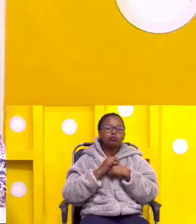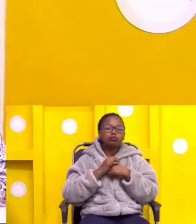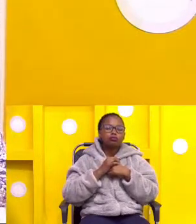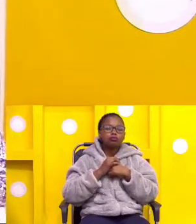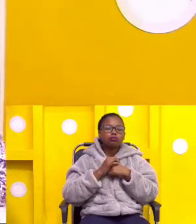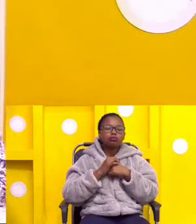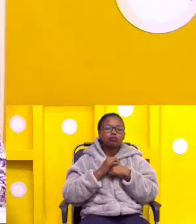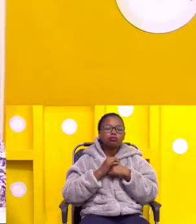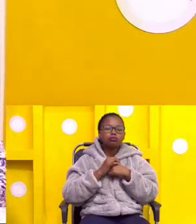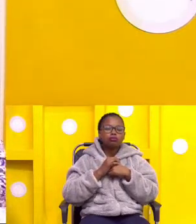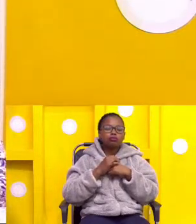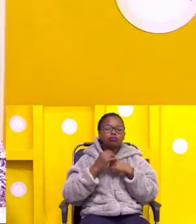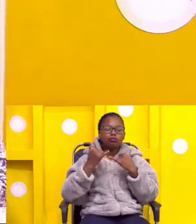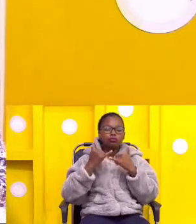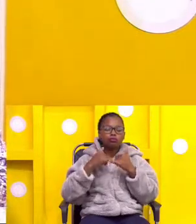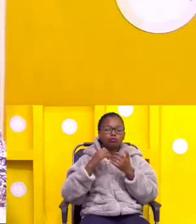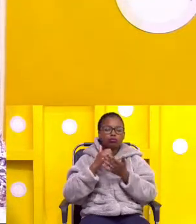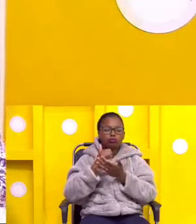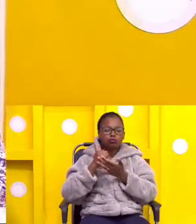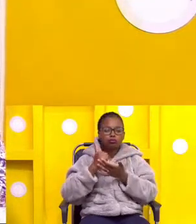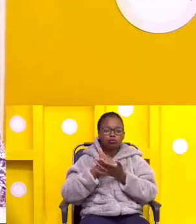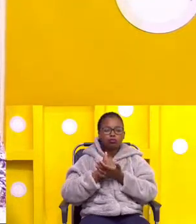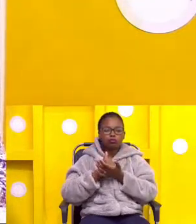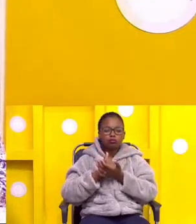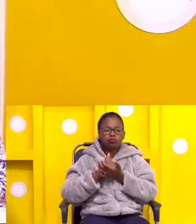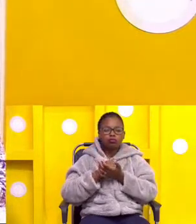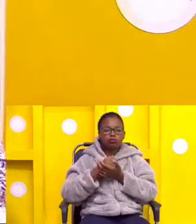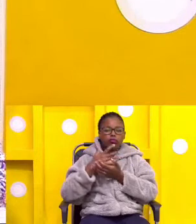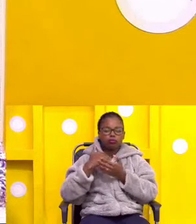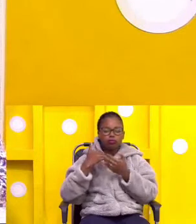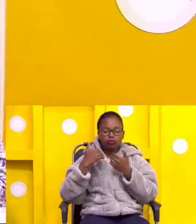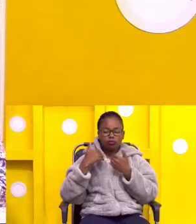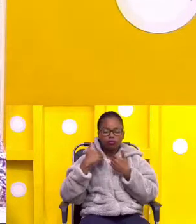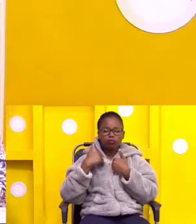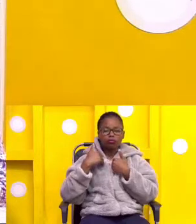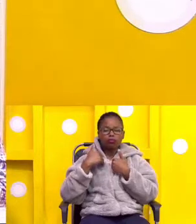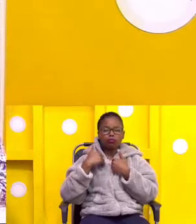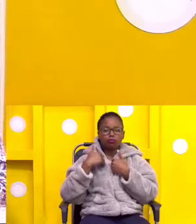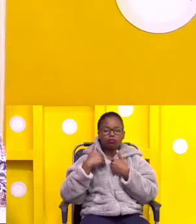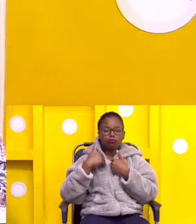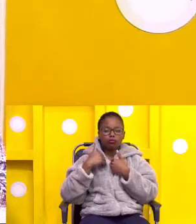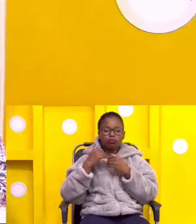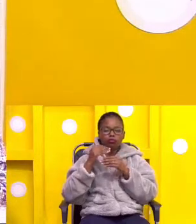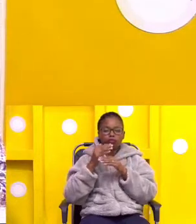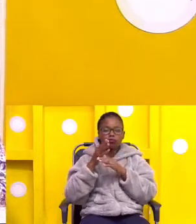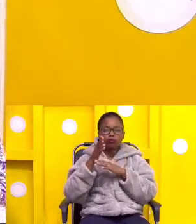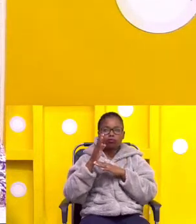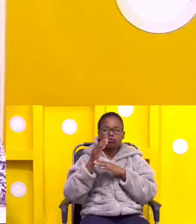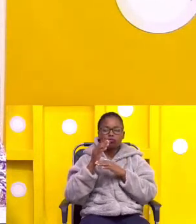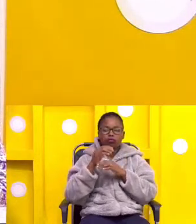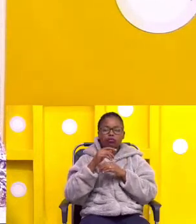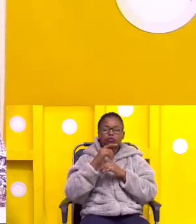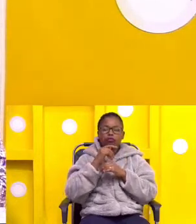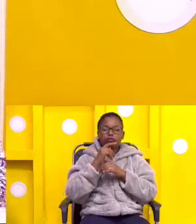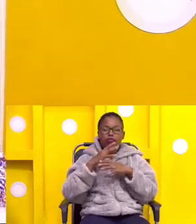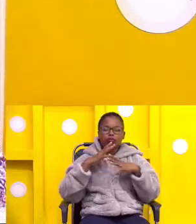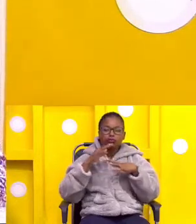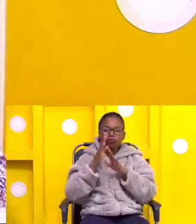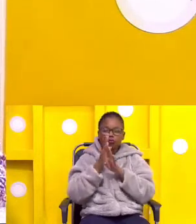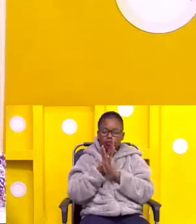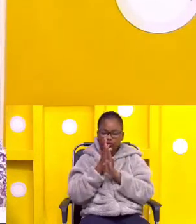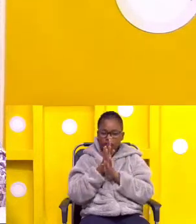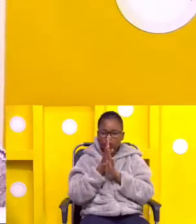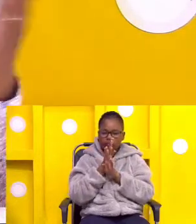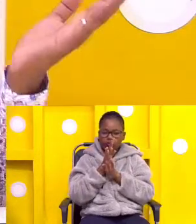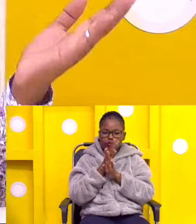Nyota tari wewa afishiri. Na wena golifadhali. Ado na mako hithaga maudo maigimono. Tado matilame